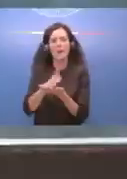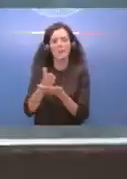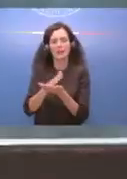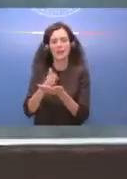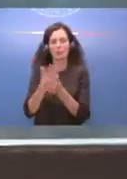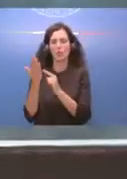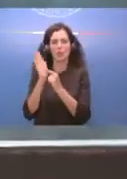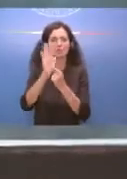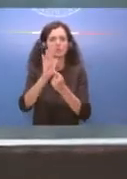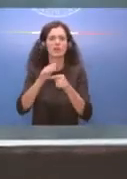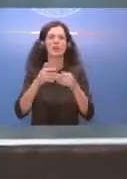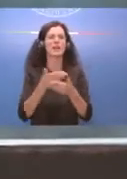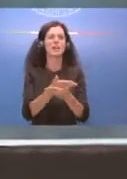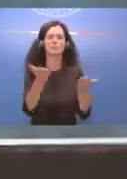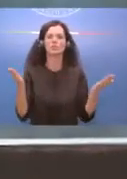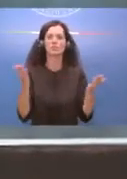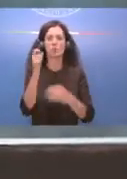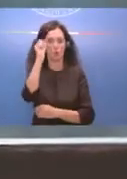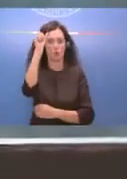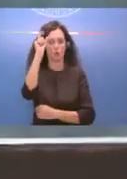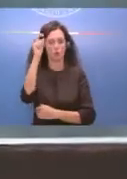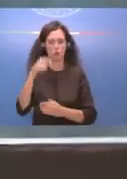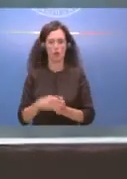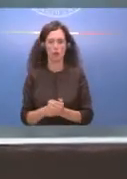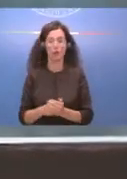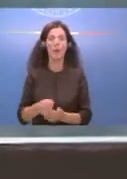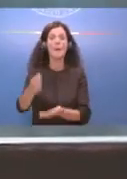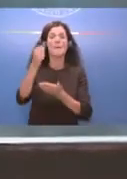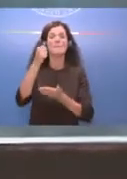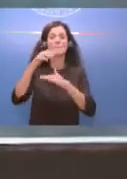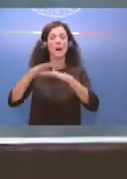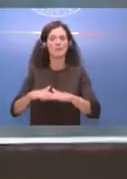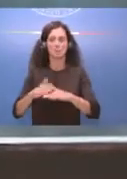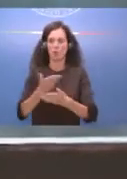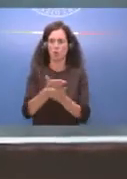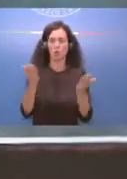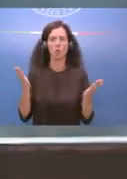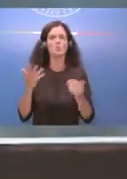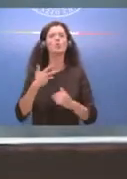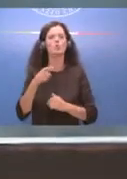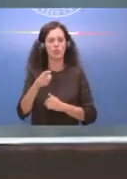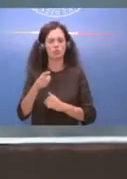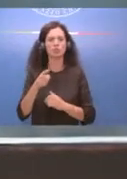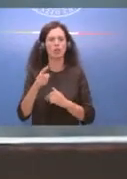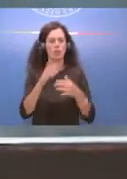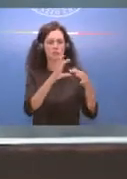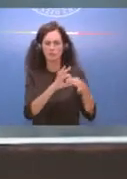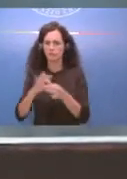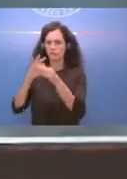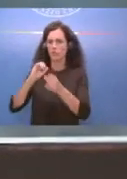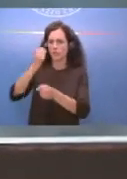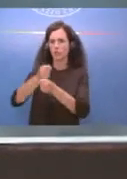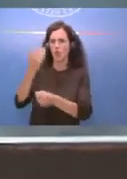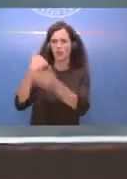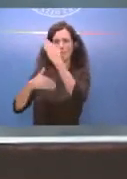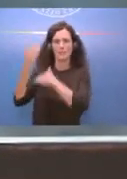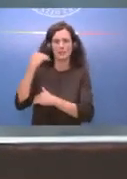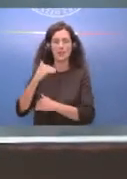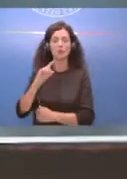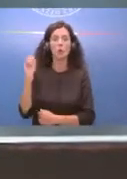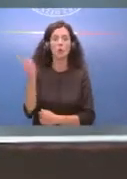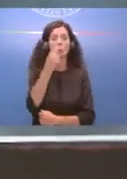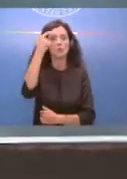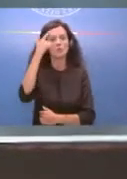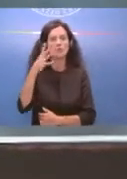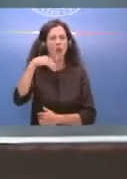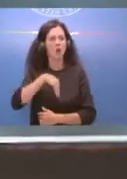nell'opinione comune gli oggetti sopravvissuti al flusso della storia sono legati al passato e non tutti sono consapevoli della loro